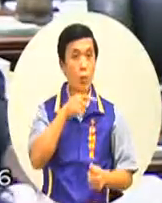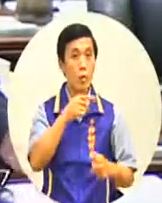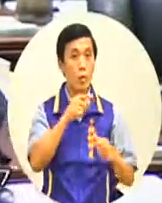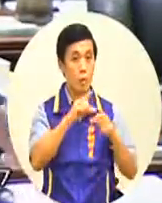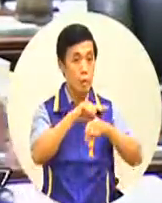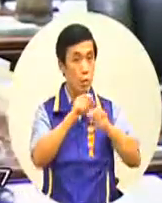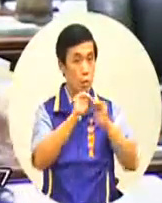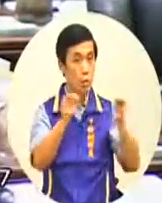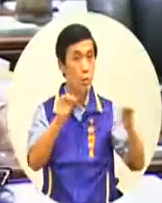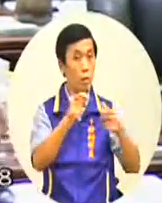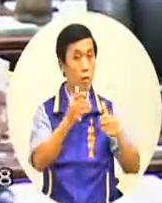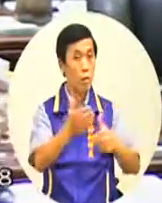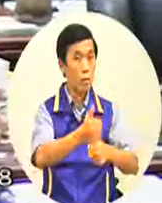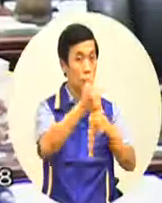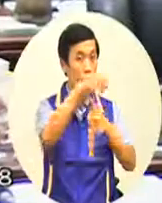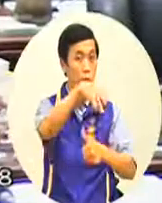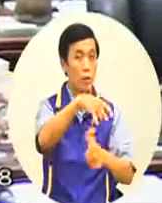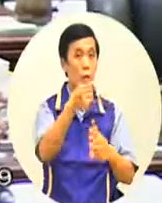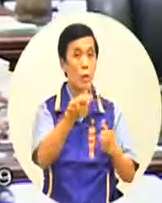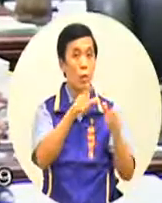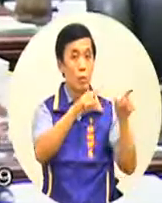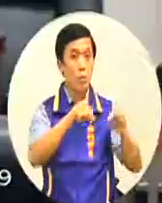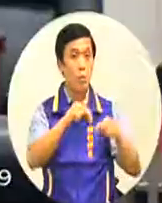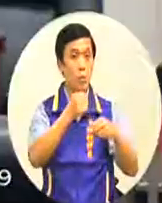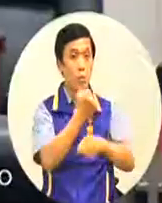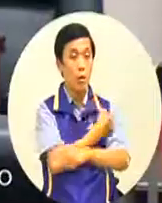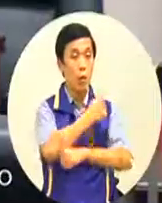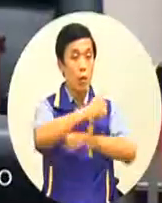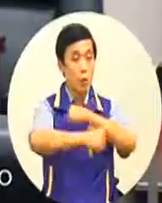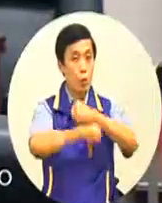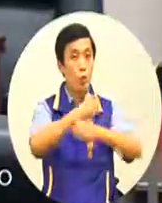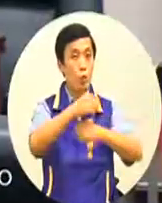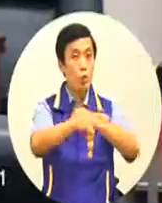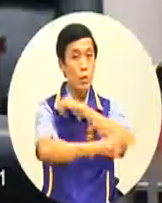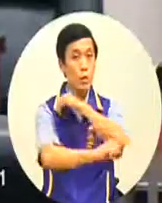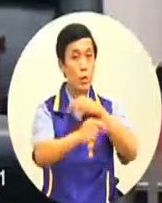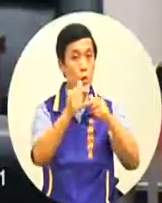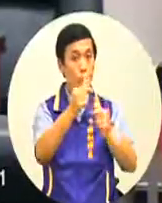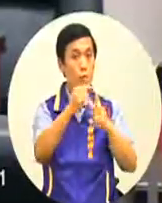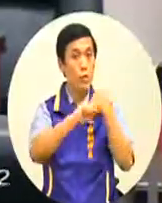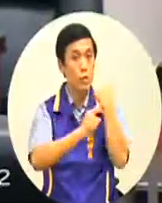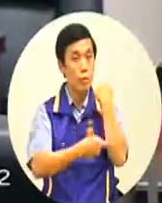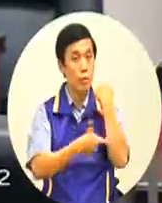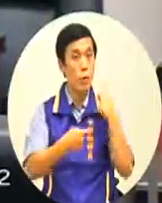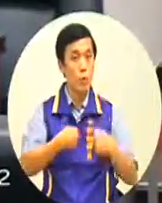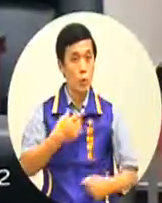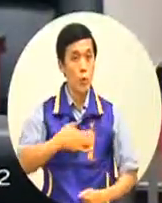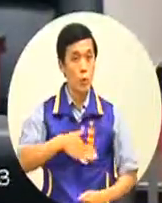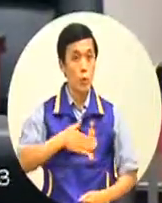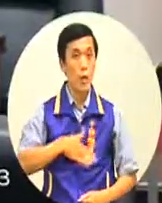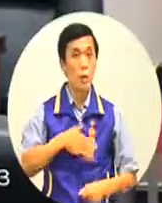寡咱的劳动基准法，我拢差不多拢知影。啊，我新的